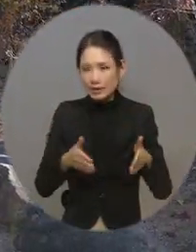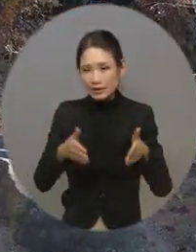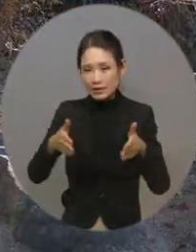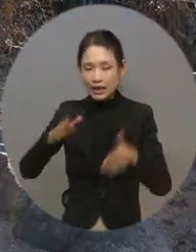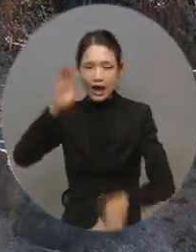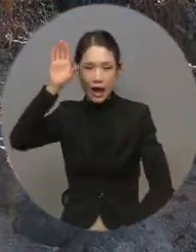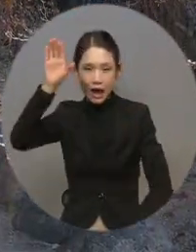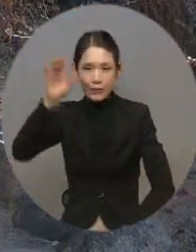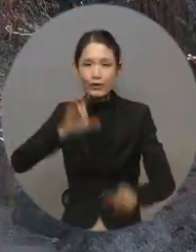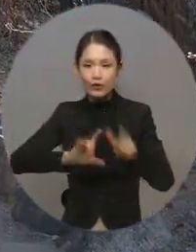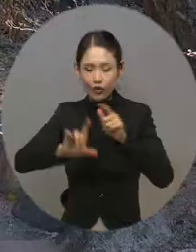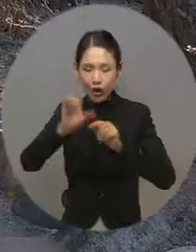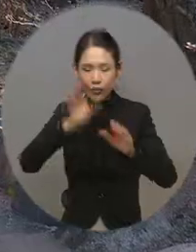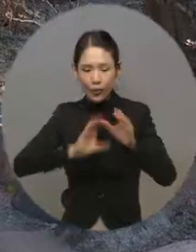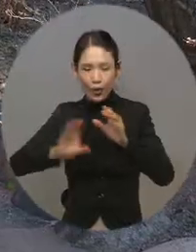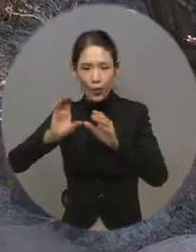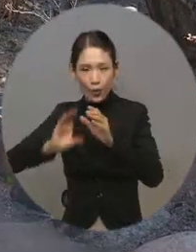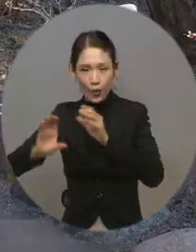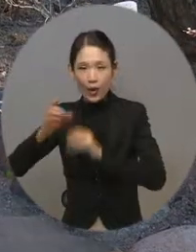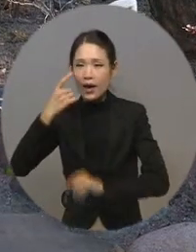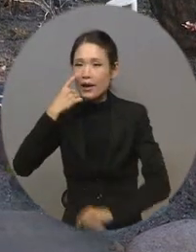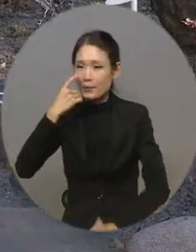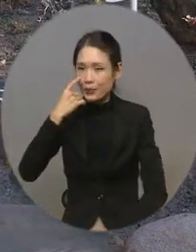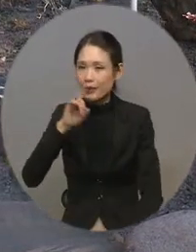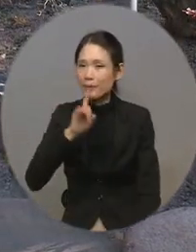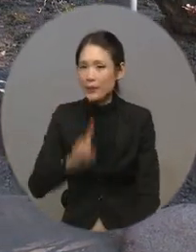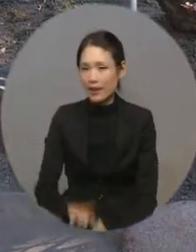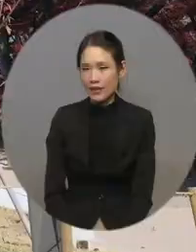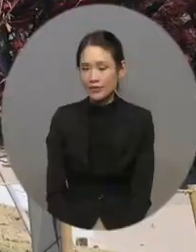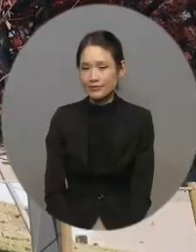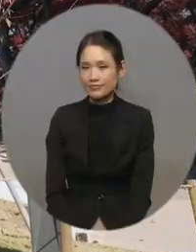앞으로도 더 보완해 나간다고 합니다.